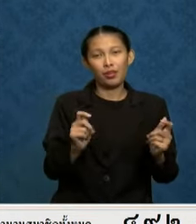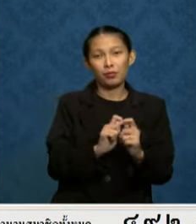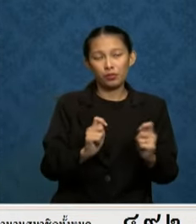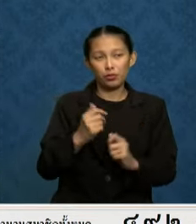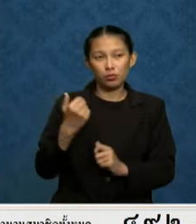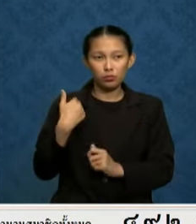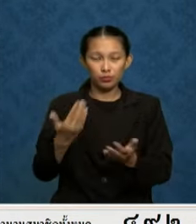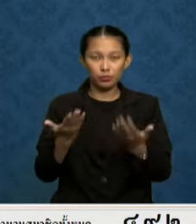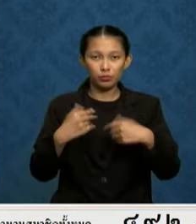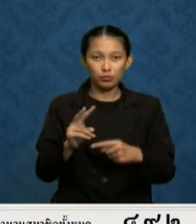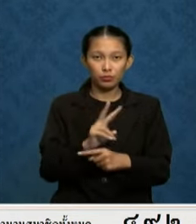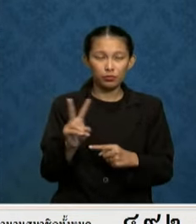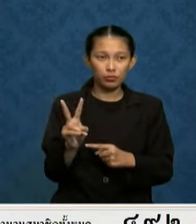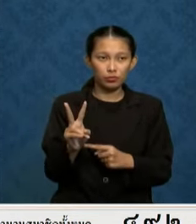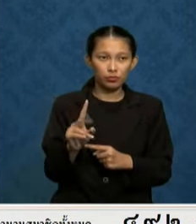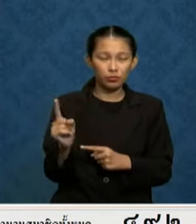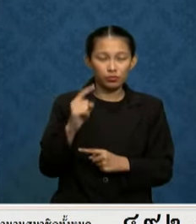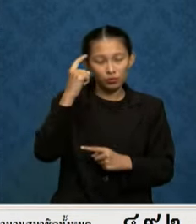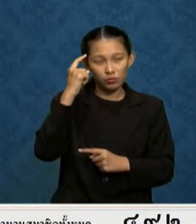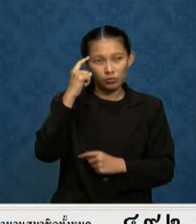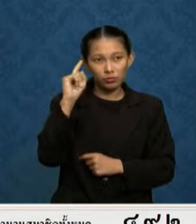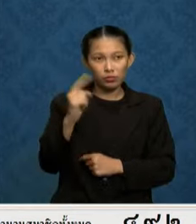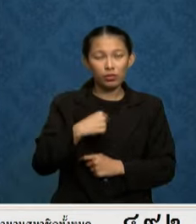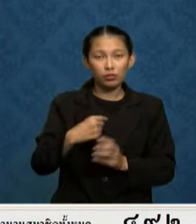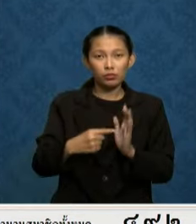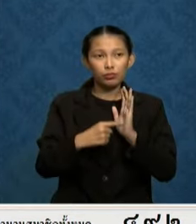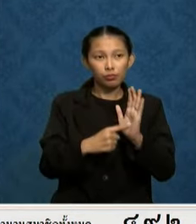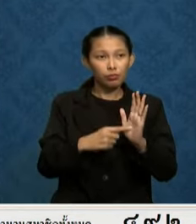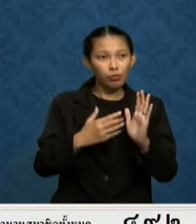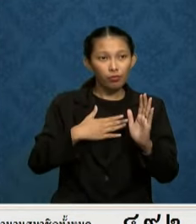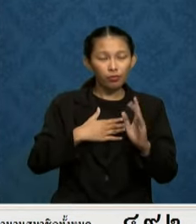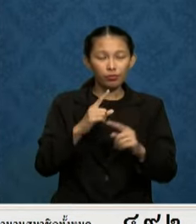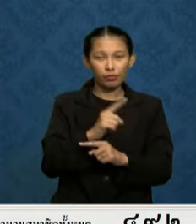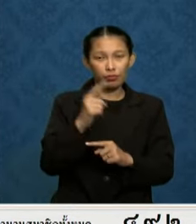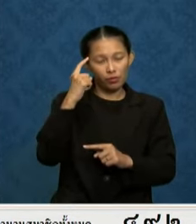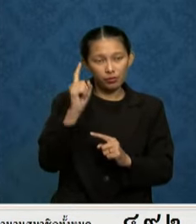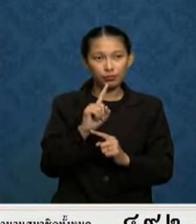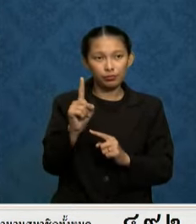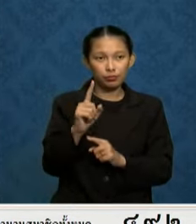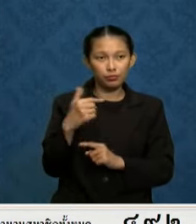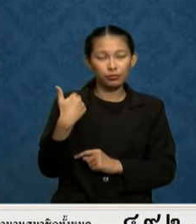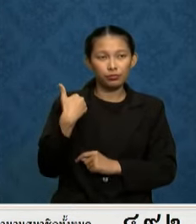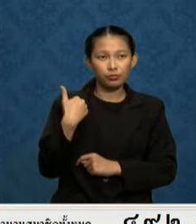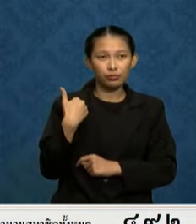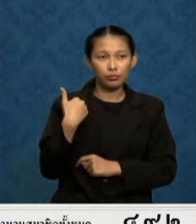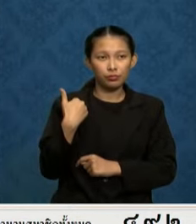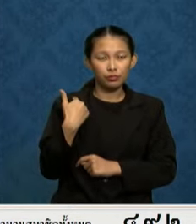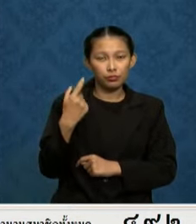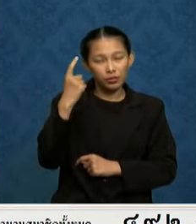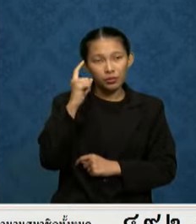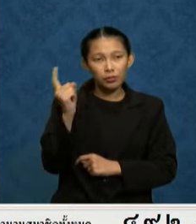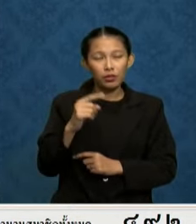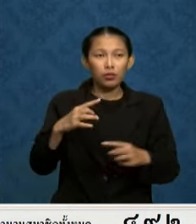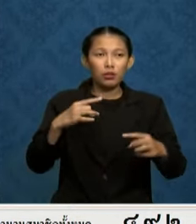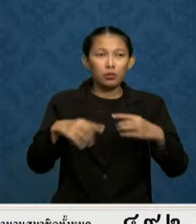ับและประเด็ที่สอง ผมให้ความเหนนี้ยกตัวอย่างวาเป็ควเหนหนึ่งนะครับเห็นวาขัด